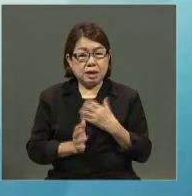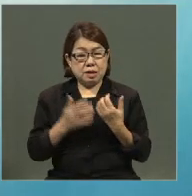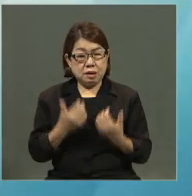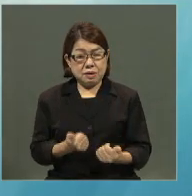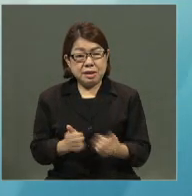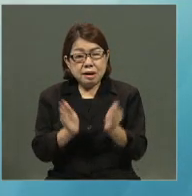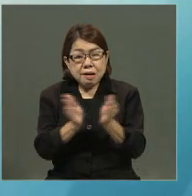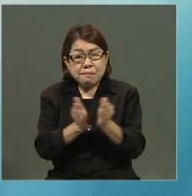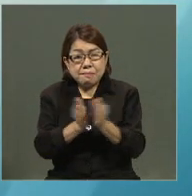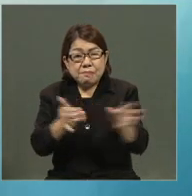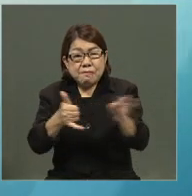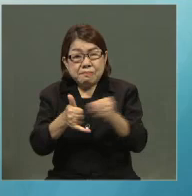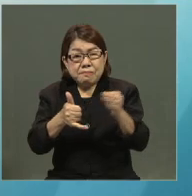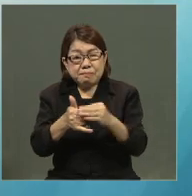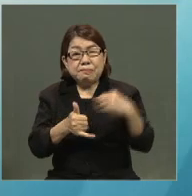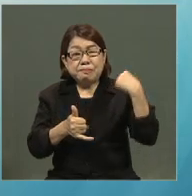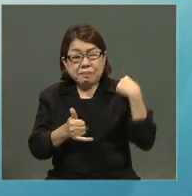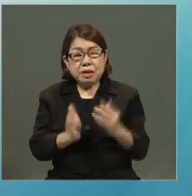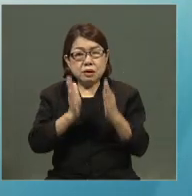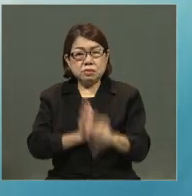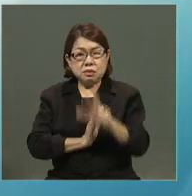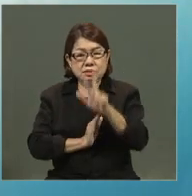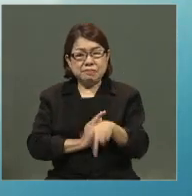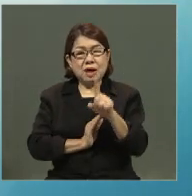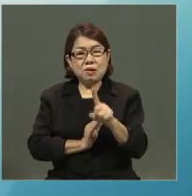จะปล่อยสักหน่อยนึงนะครับตัวเลขของผู้ป่วยยืนยันรวมสะสม3135